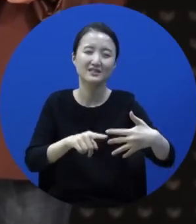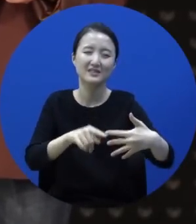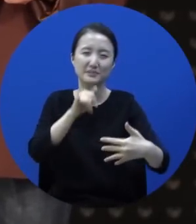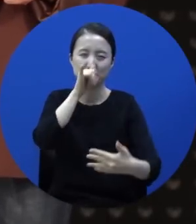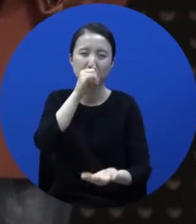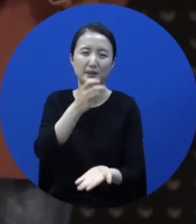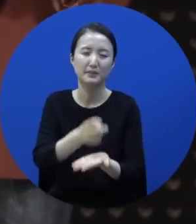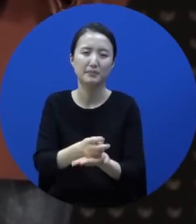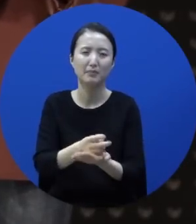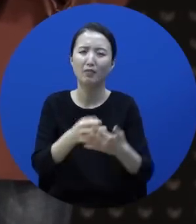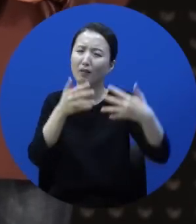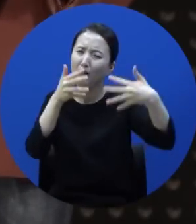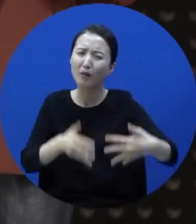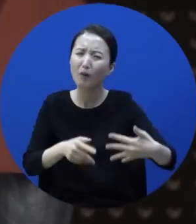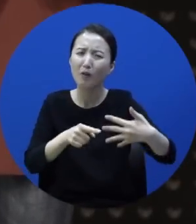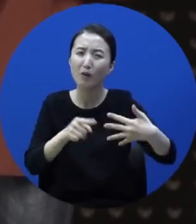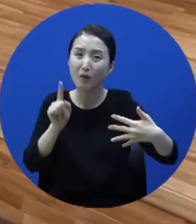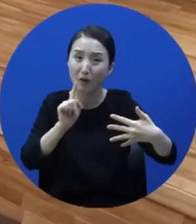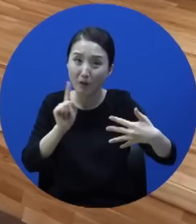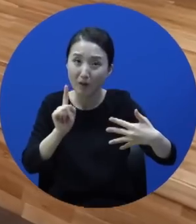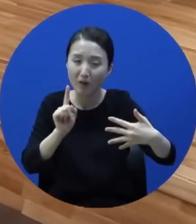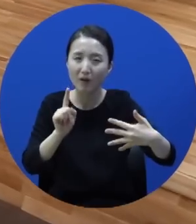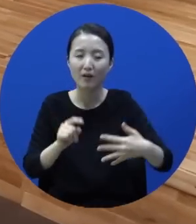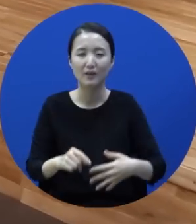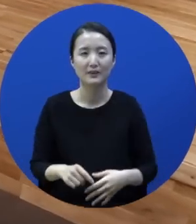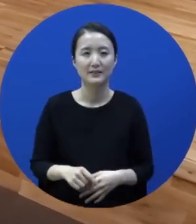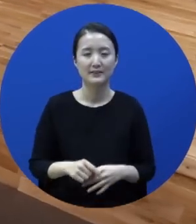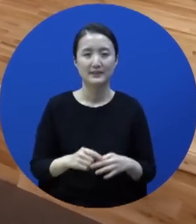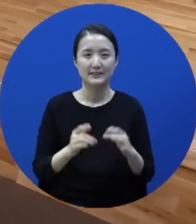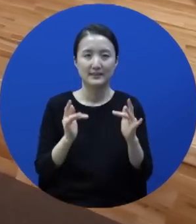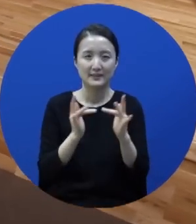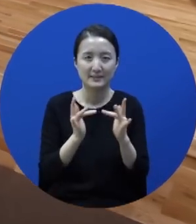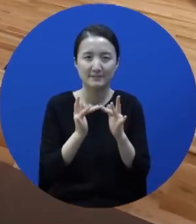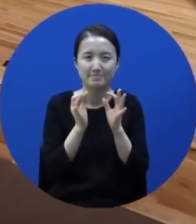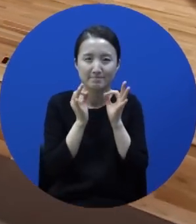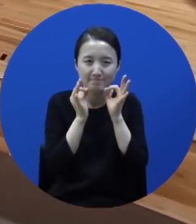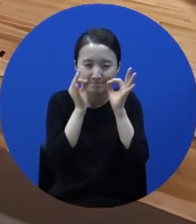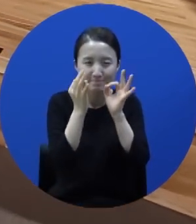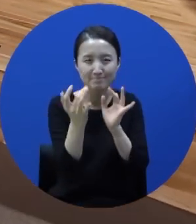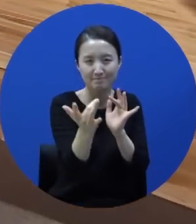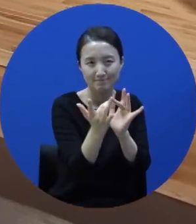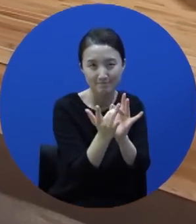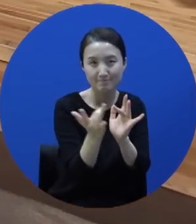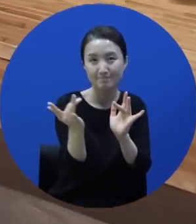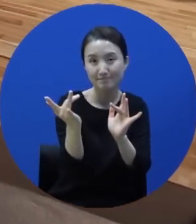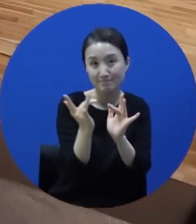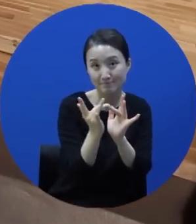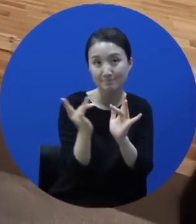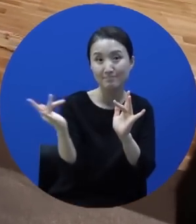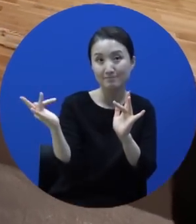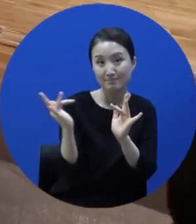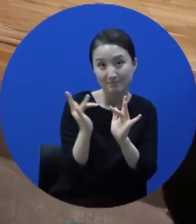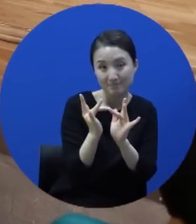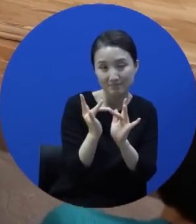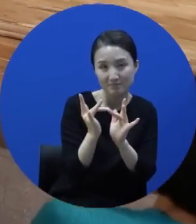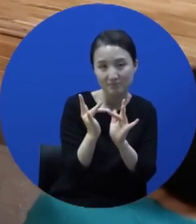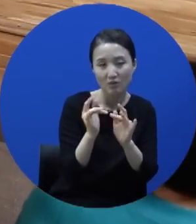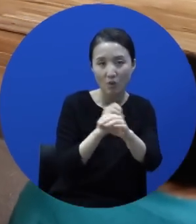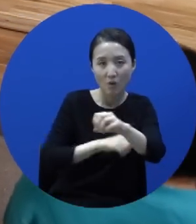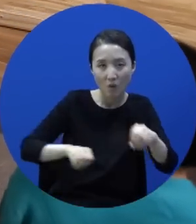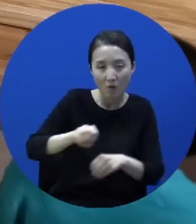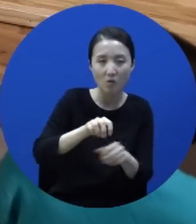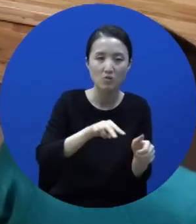않아요. 어떤 거냐면 그 분들이 그 시간과 공을 들여서 나왔다면 거기 안에서